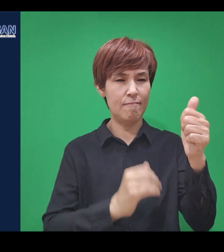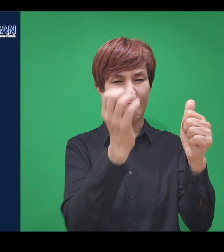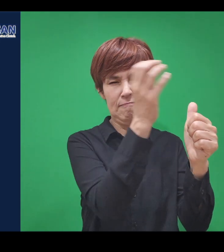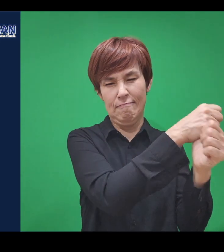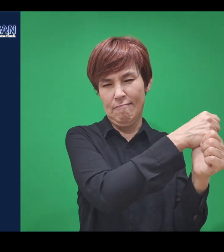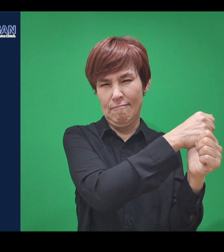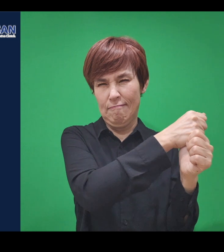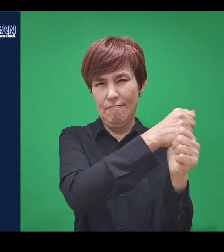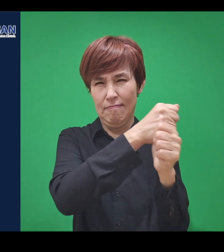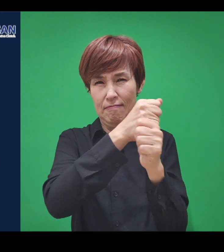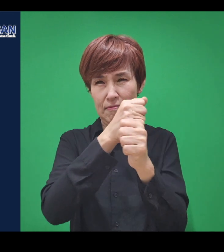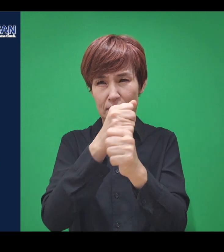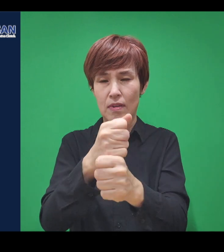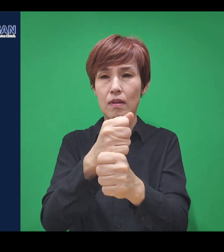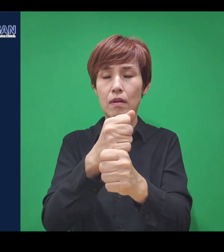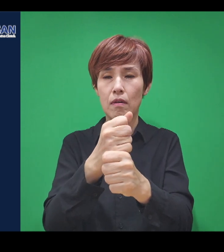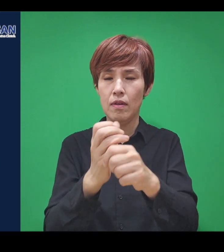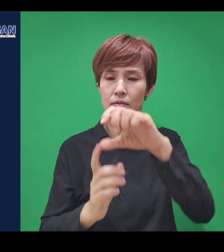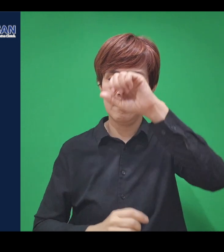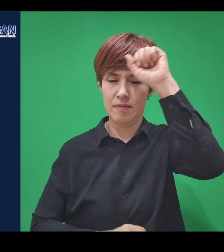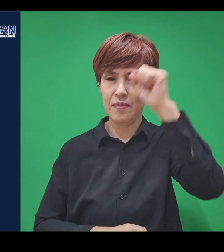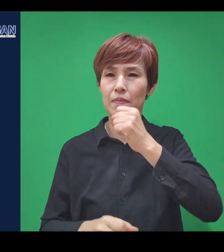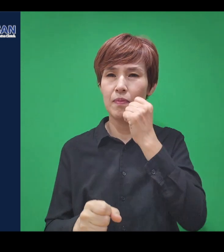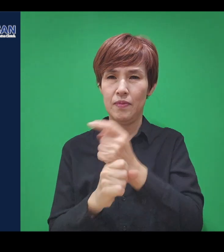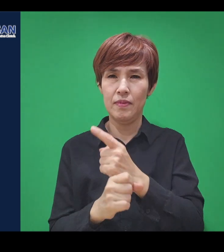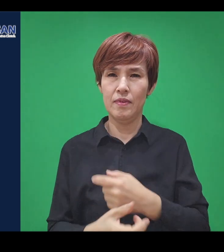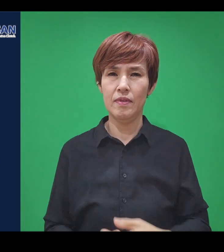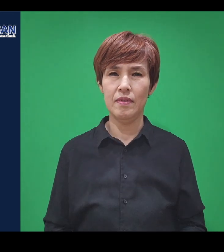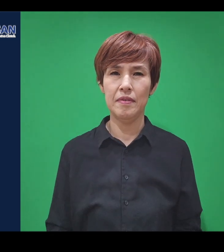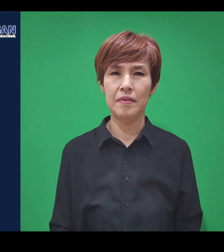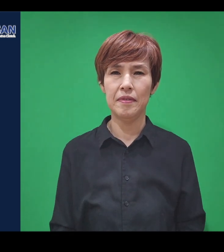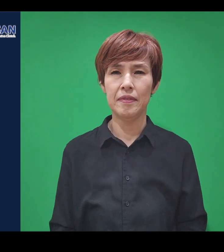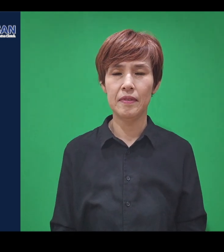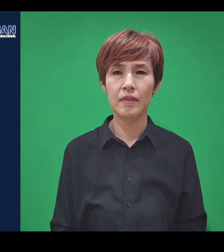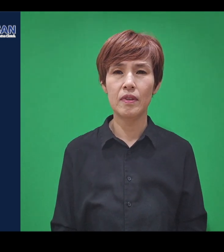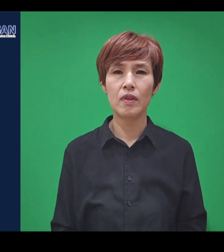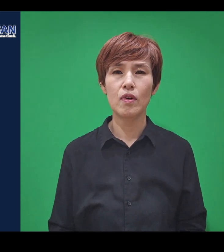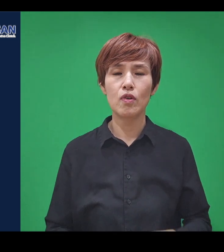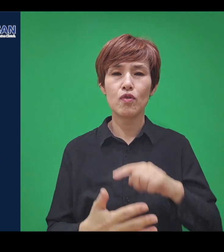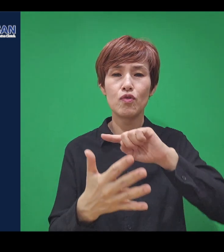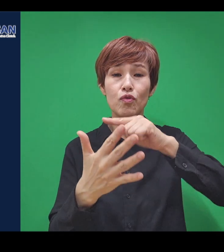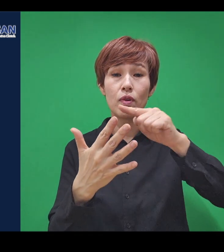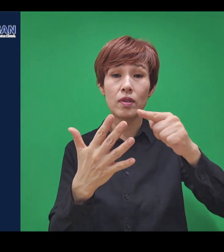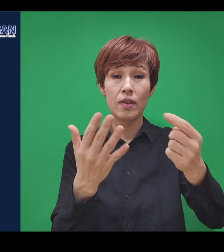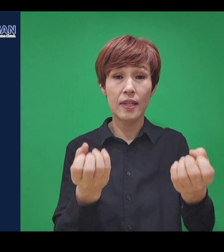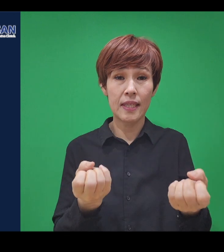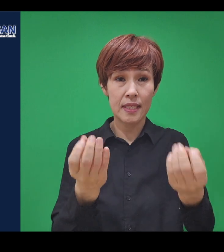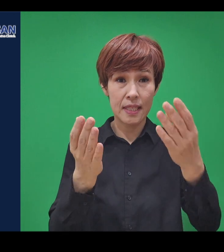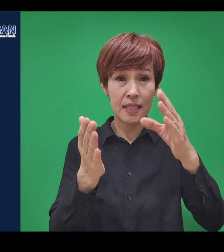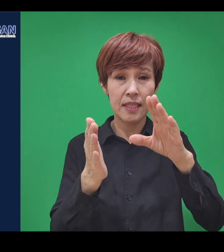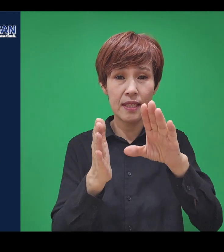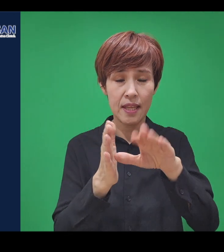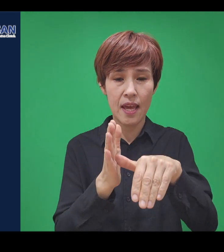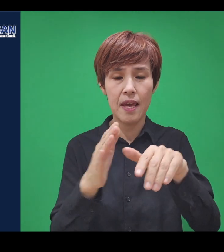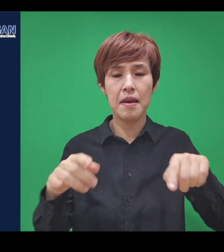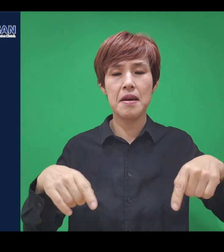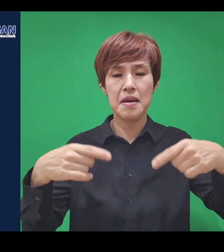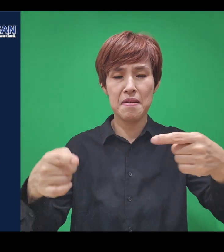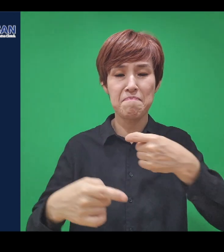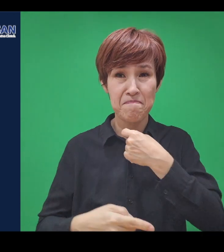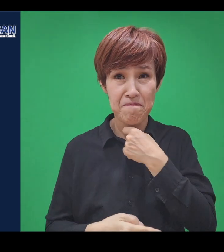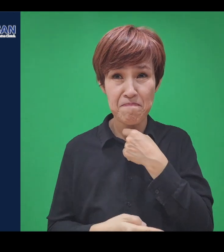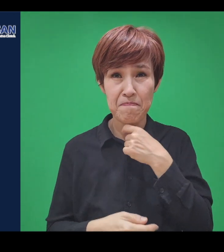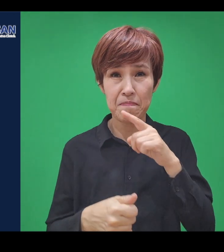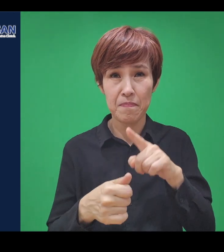끌고 가니 새벽이라 그들은 더럽힘을 받지 아니하고 유월절 잔치를 먹고자 하여 관정에